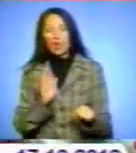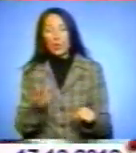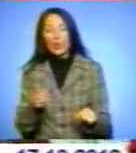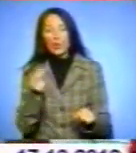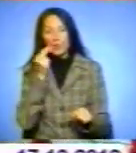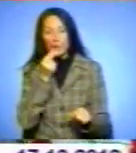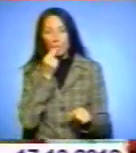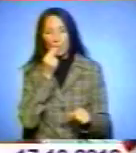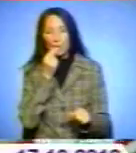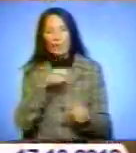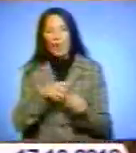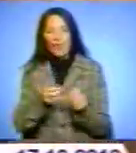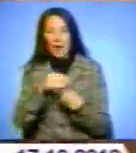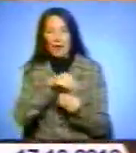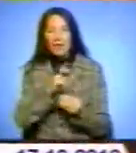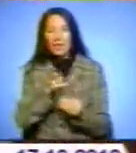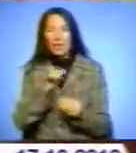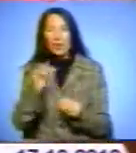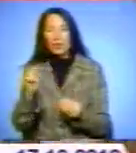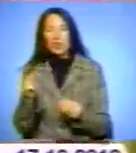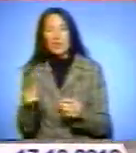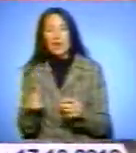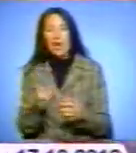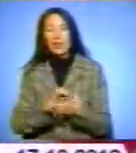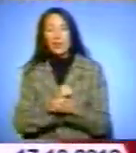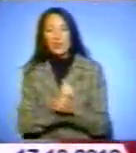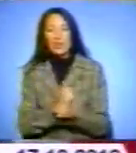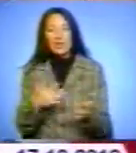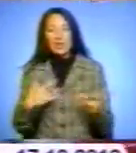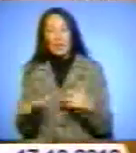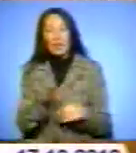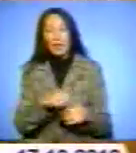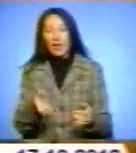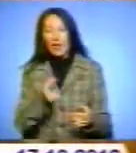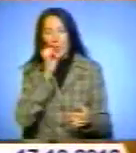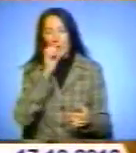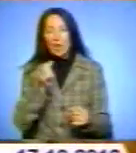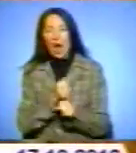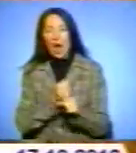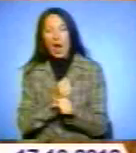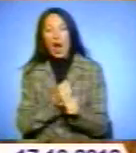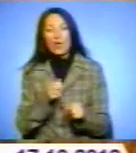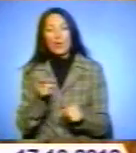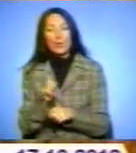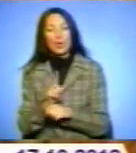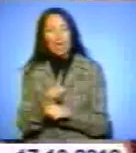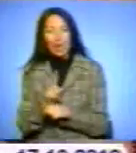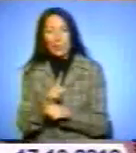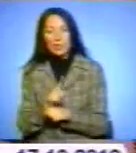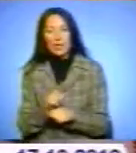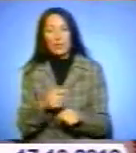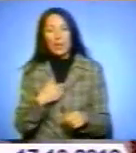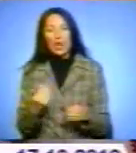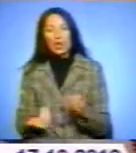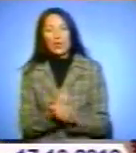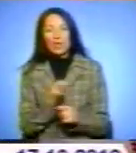кутківці або сирник «Театральний майдан», випити каву по-тернопільськи та полацувати цікавими канапками. Ми новачки в цій справі,